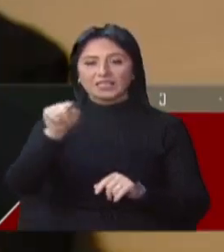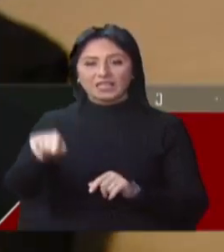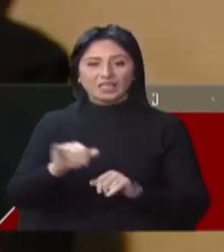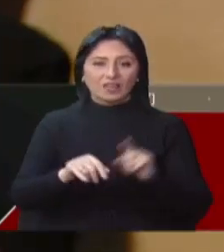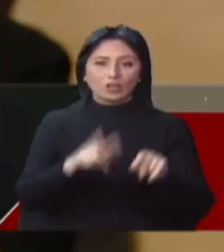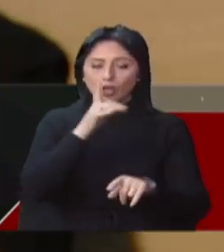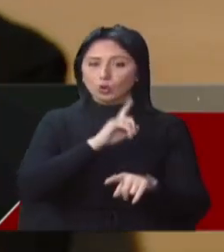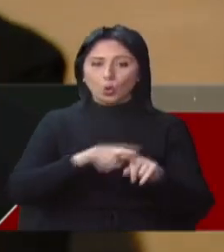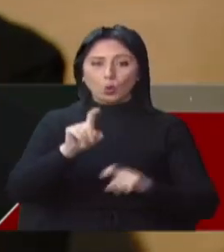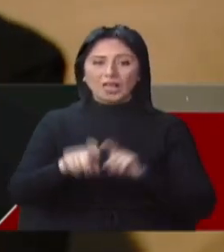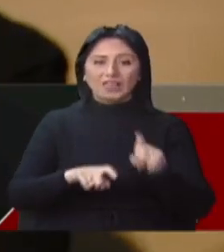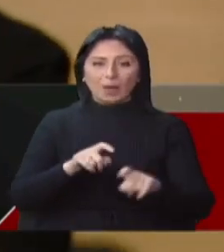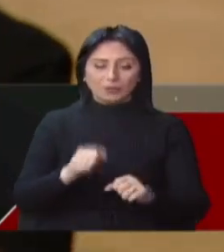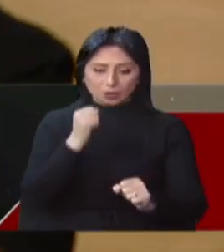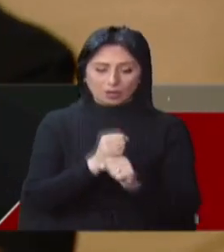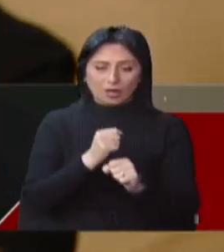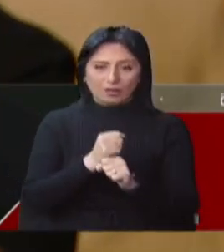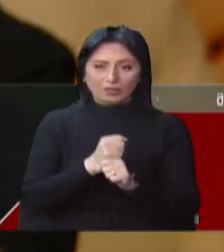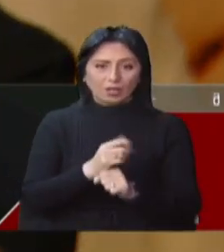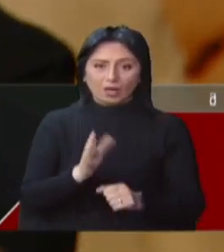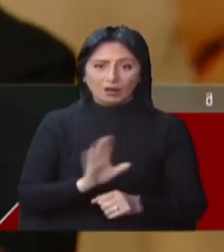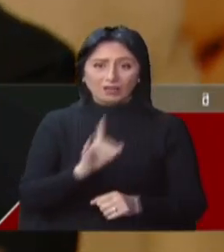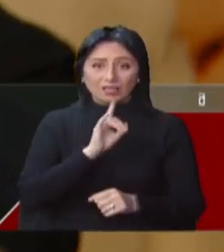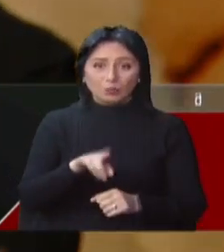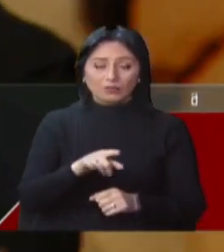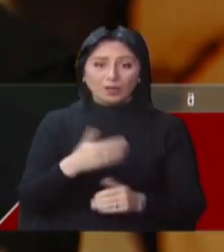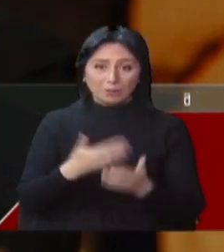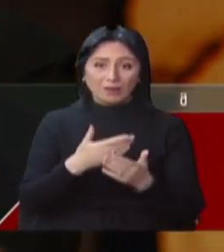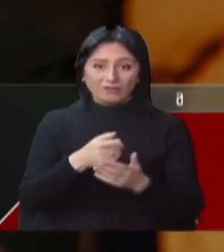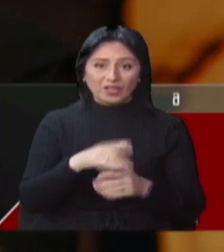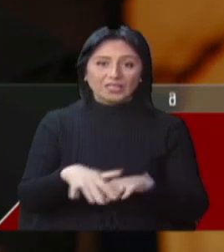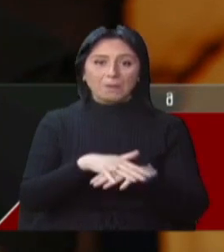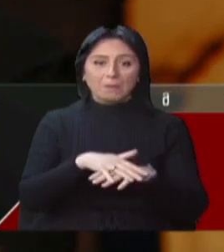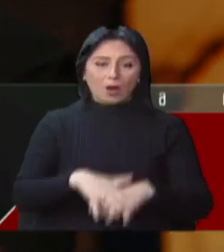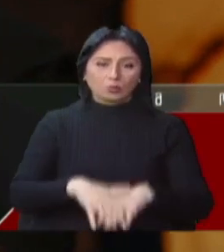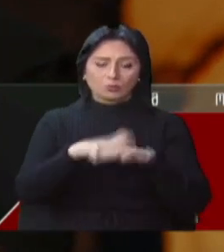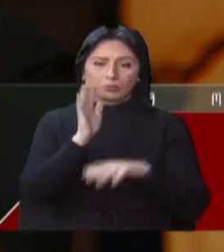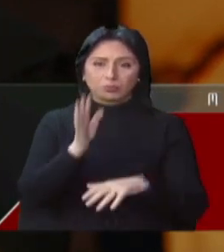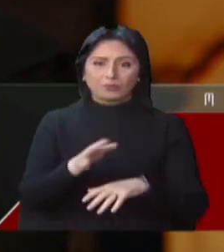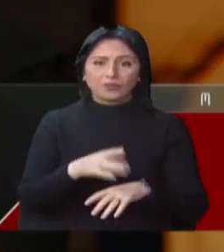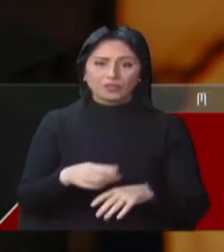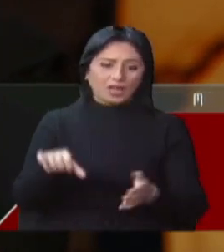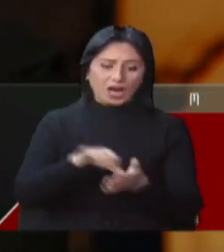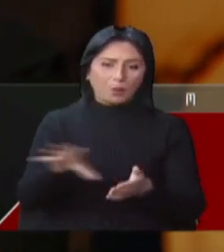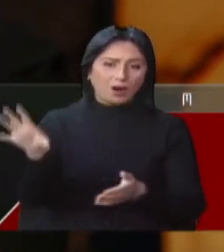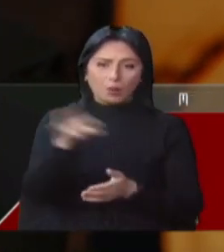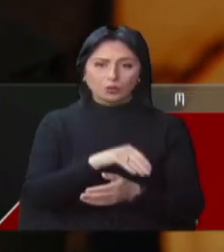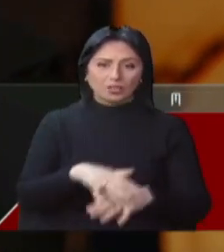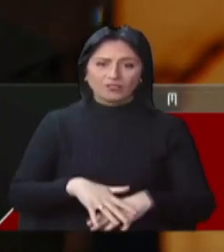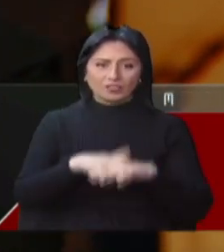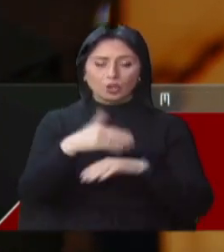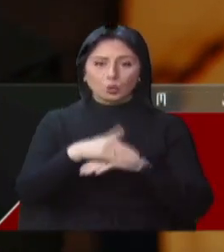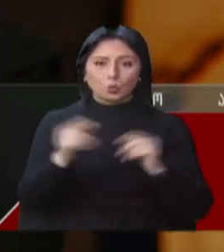ხანსა. დროული ნაბიჯები, ქმედითი ნაბიჯები თუ არ გადაიდგმება, ხო, მაგას მასიური სახე მიეცემა. გამოვა ყველა